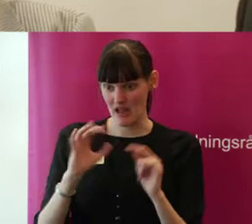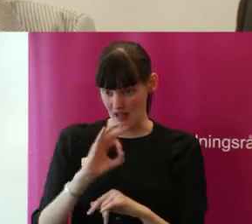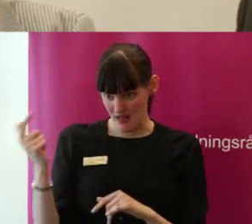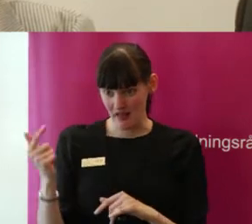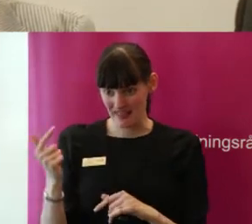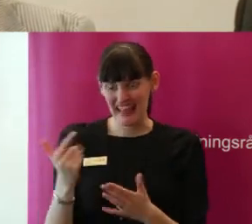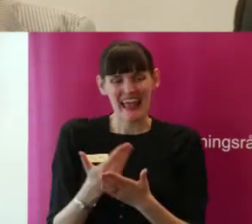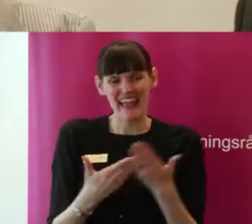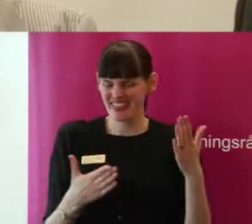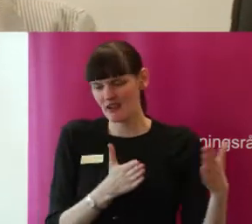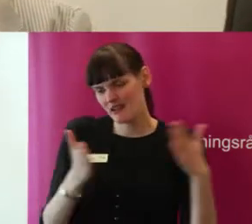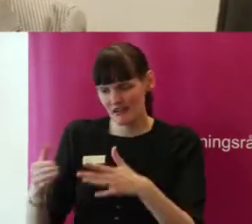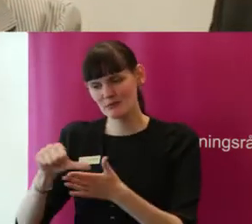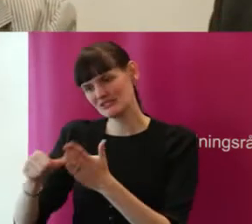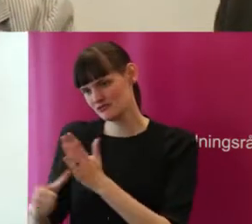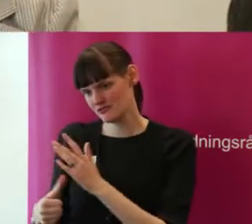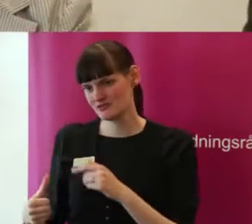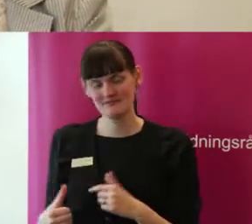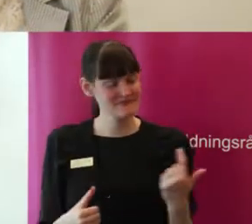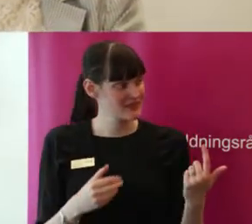betygsrätt. Vad säger du, Britten, om det?